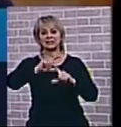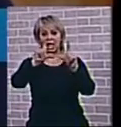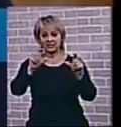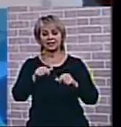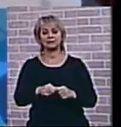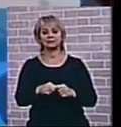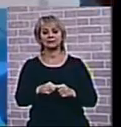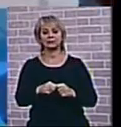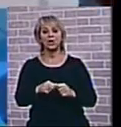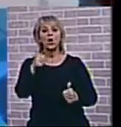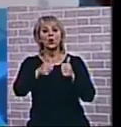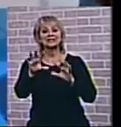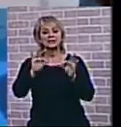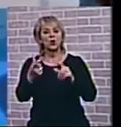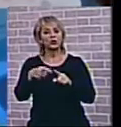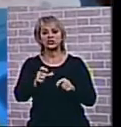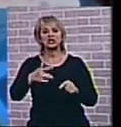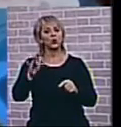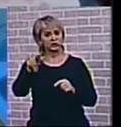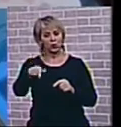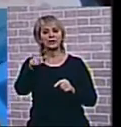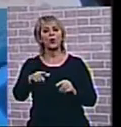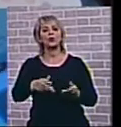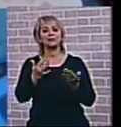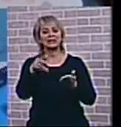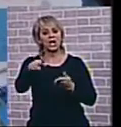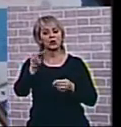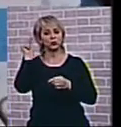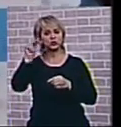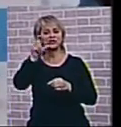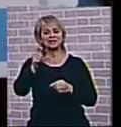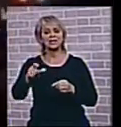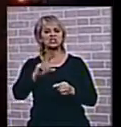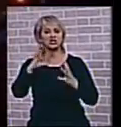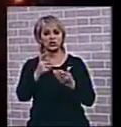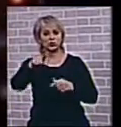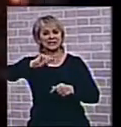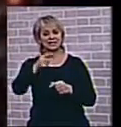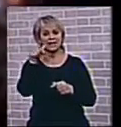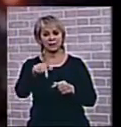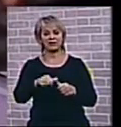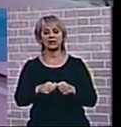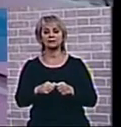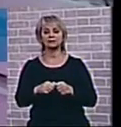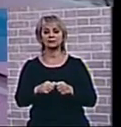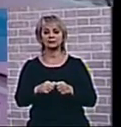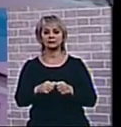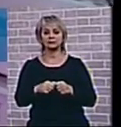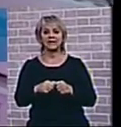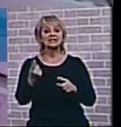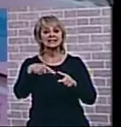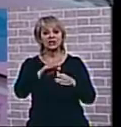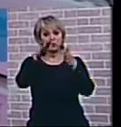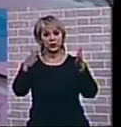казны. Конкурсный отбор очень жесткий, он предъявляет к учителям очень серьезные требования. С